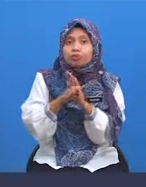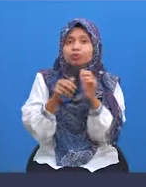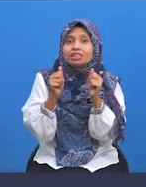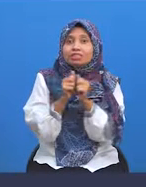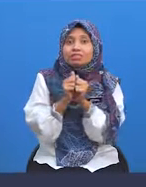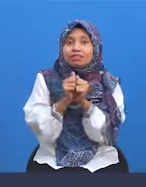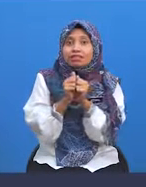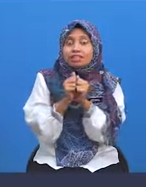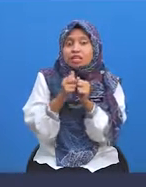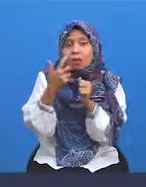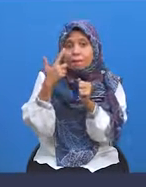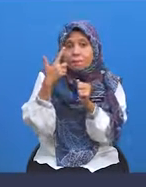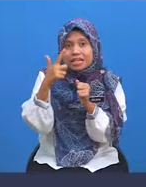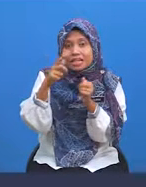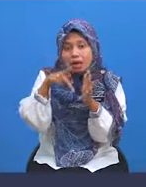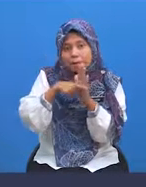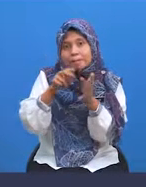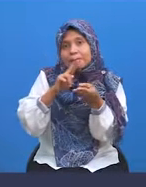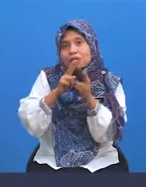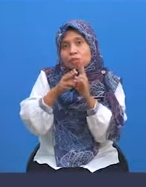nilai A berubah.